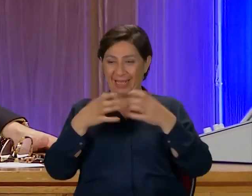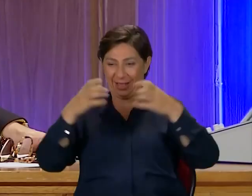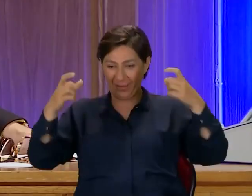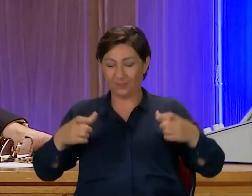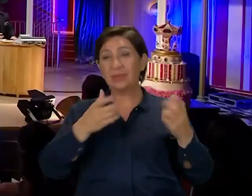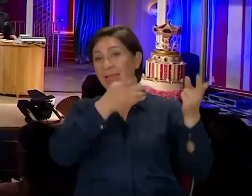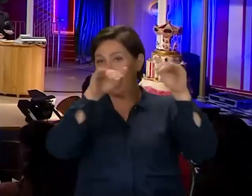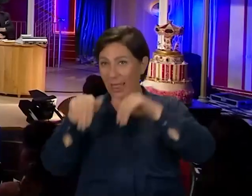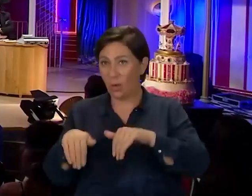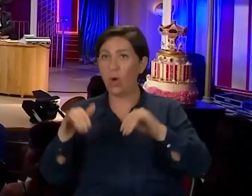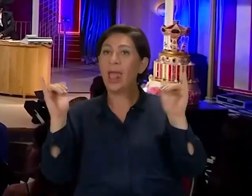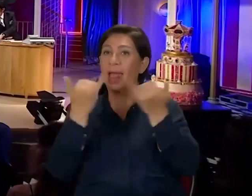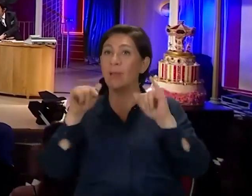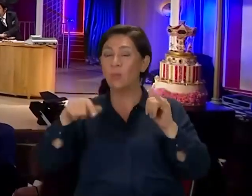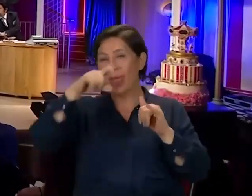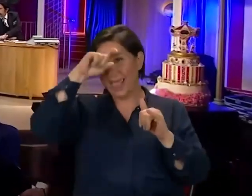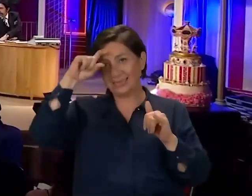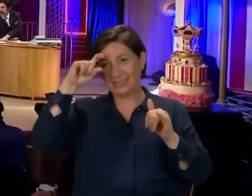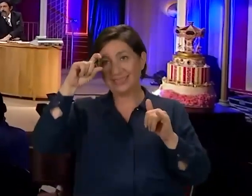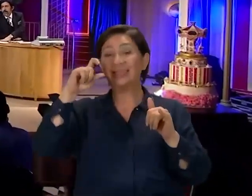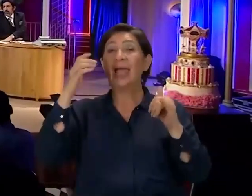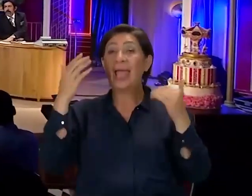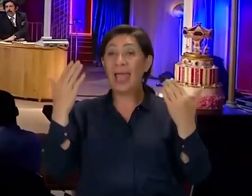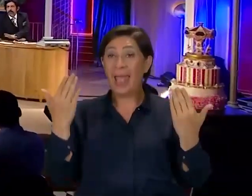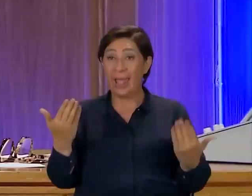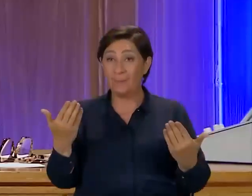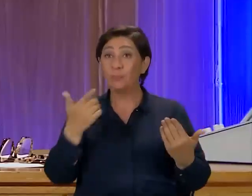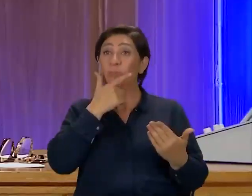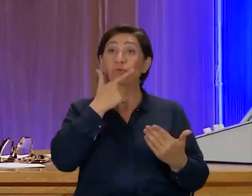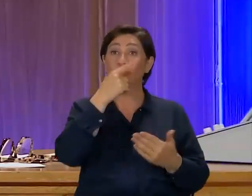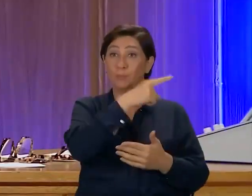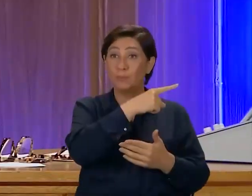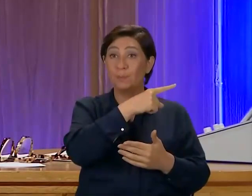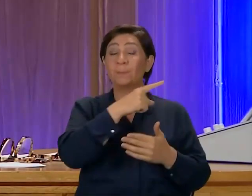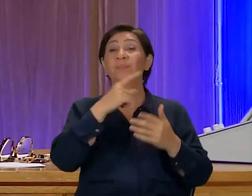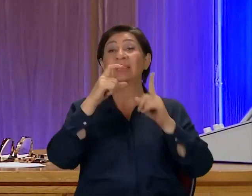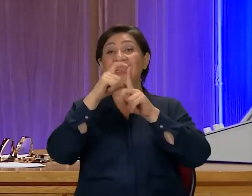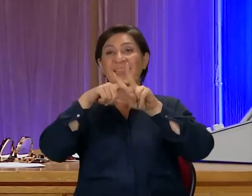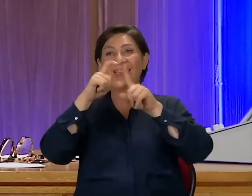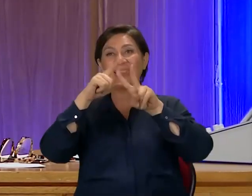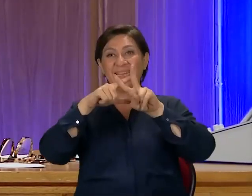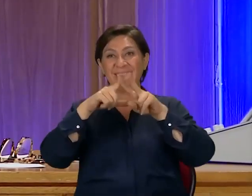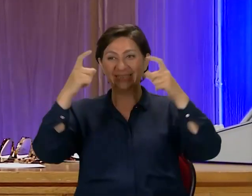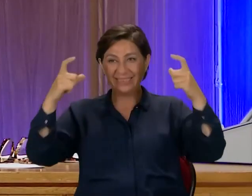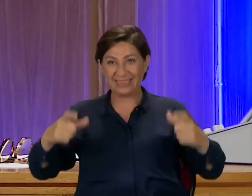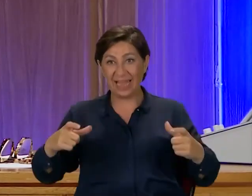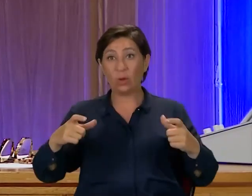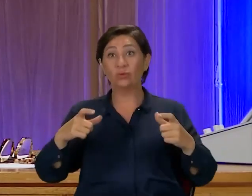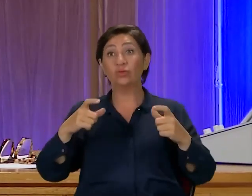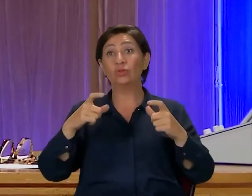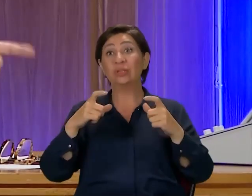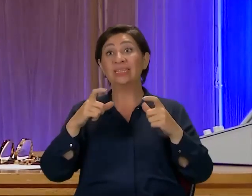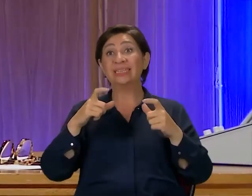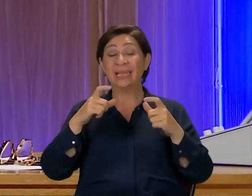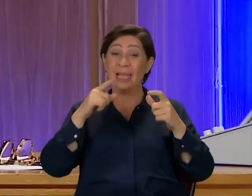de sahne alıyor. Bu yazda hem Bodrum'da Dada Salon Bar değil, Dada